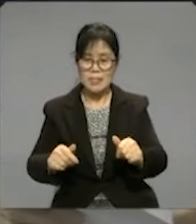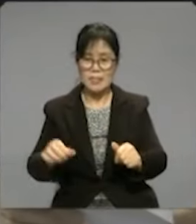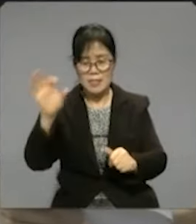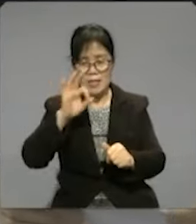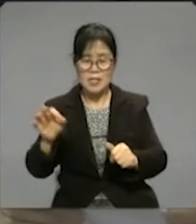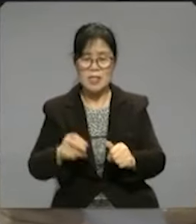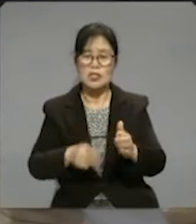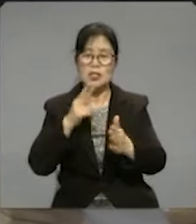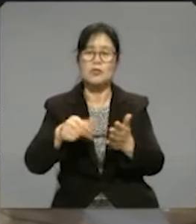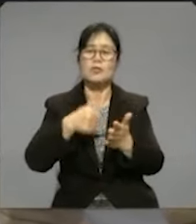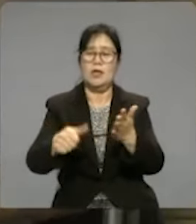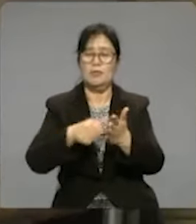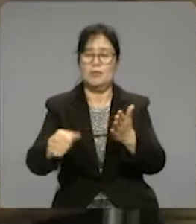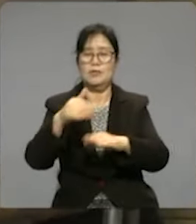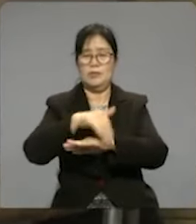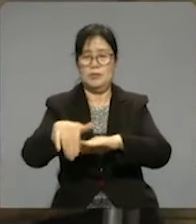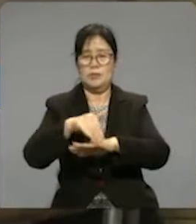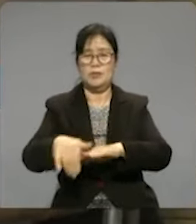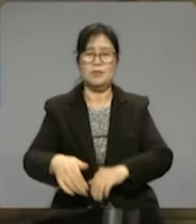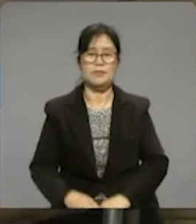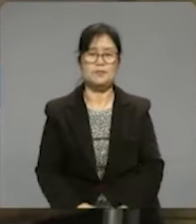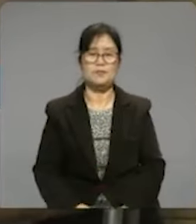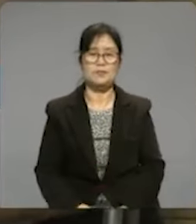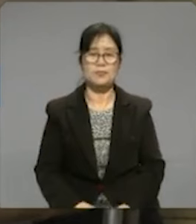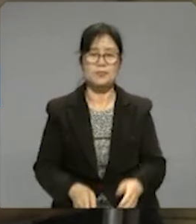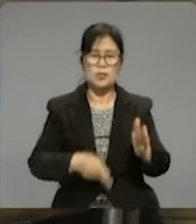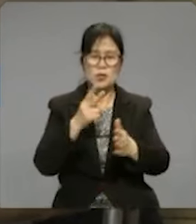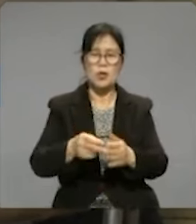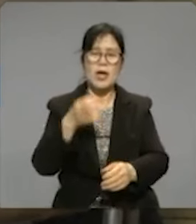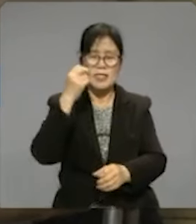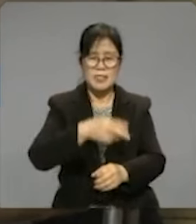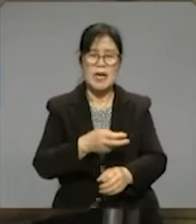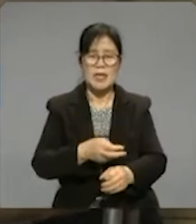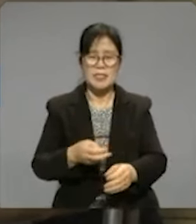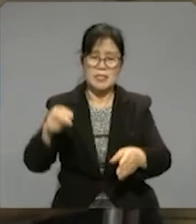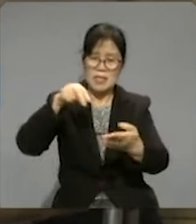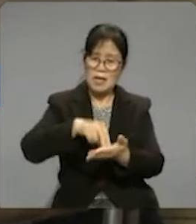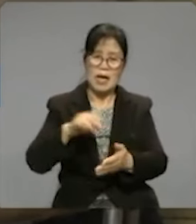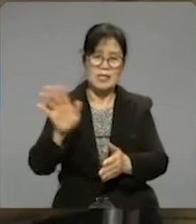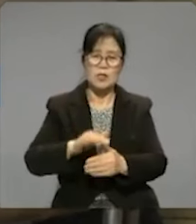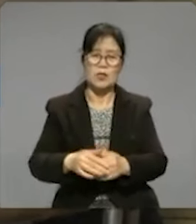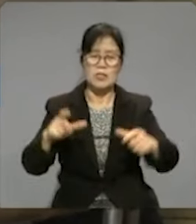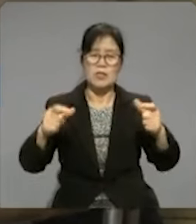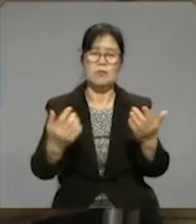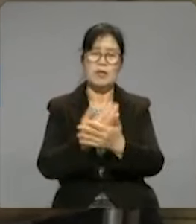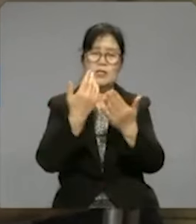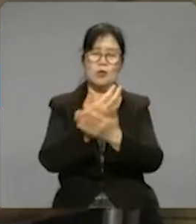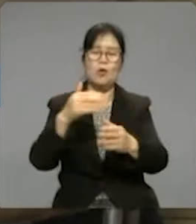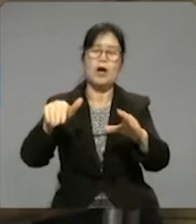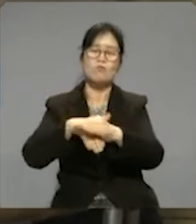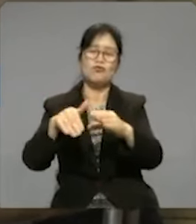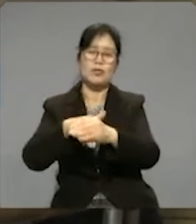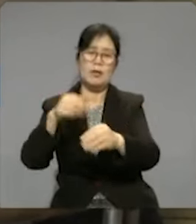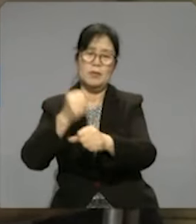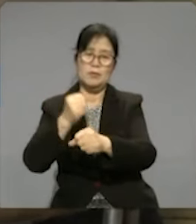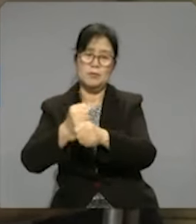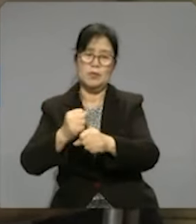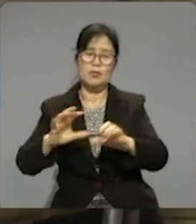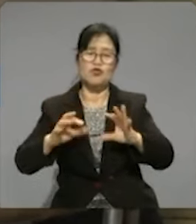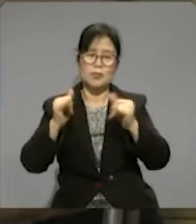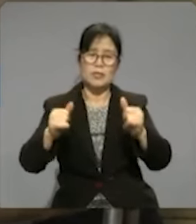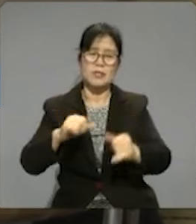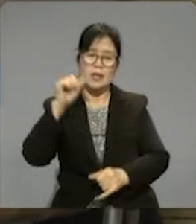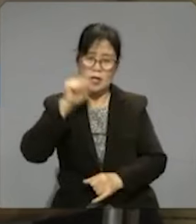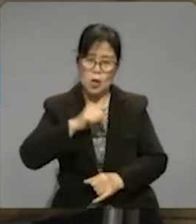개발할 계획입니다. 철도가 단순히 수송의 수단이 아니고 지역 발전과 우리 문화 창달에 또 국민들의